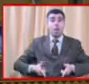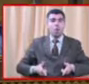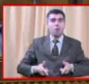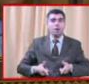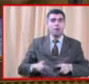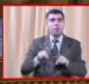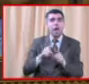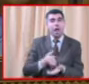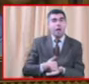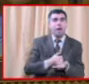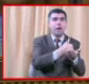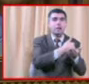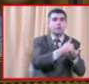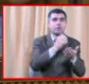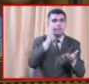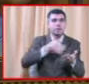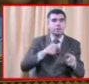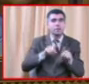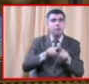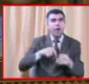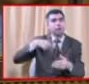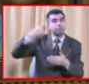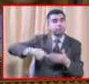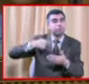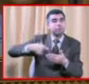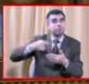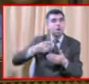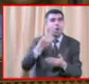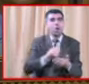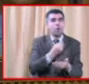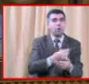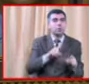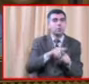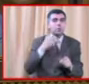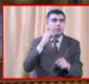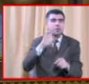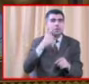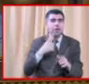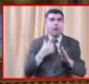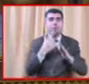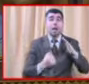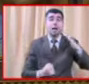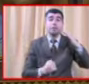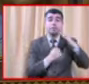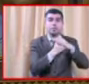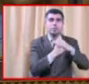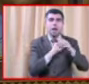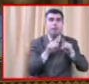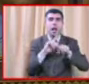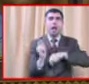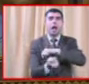وزارتكم لتعميم المنح الدراسية على تلاميذ التعليم الثانوي والإعدادي بخصوصا من العالم